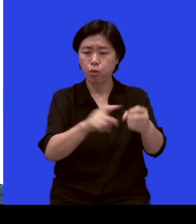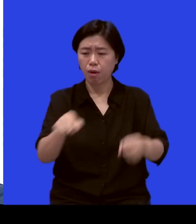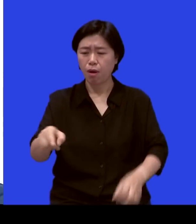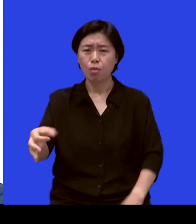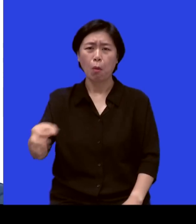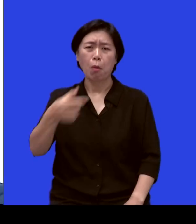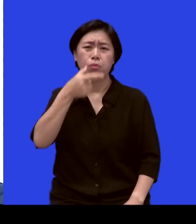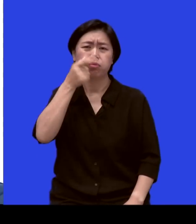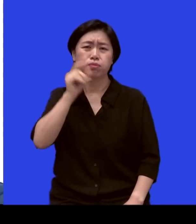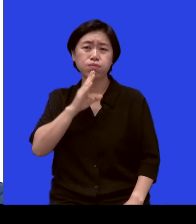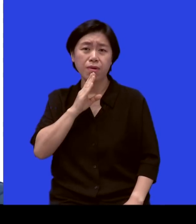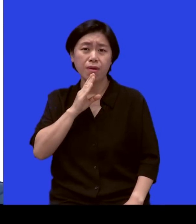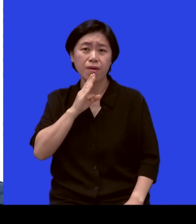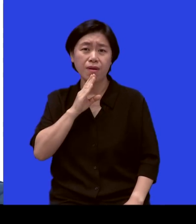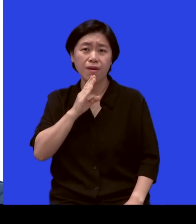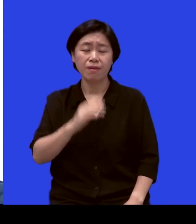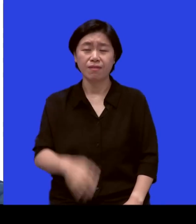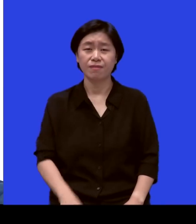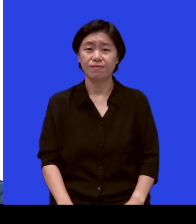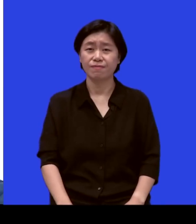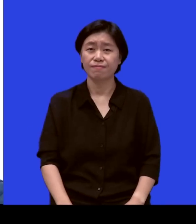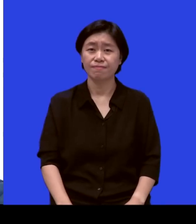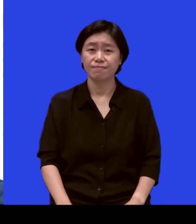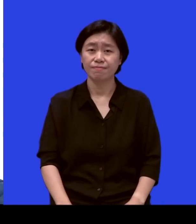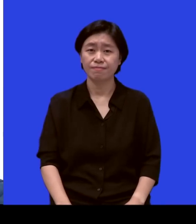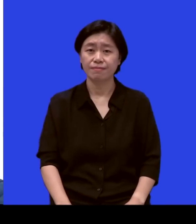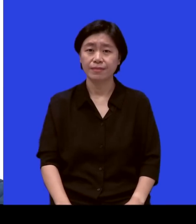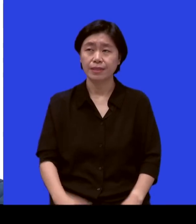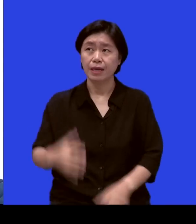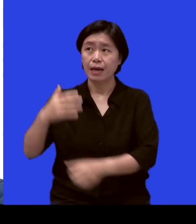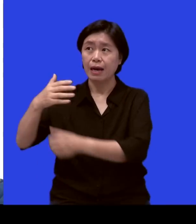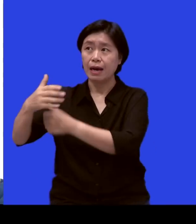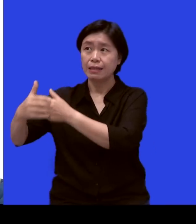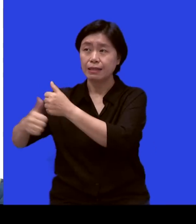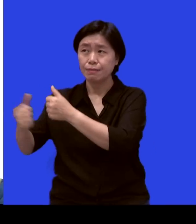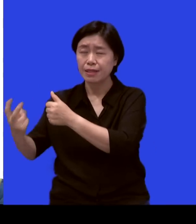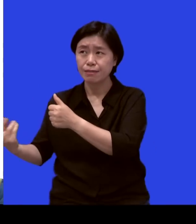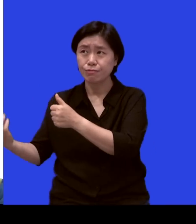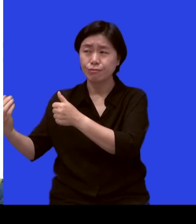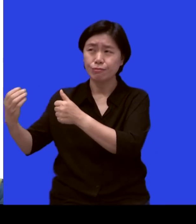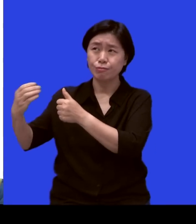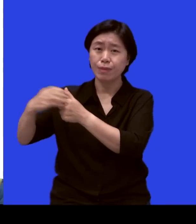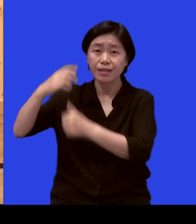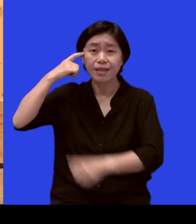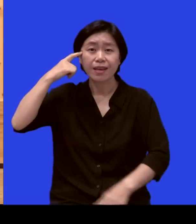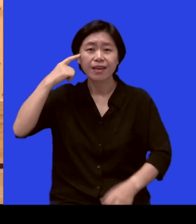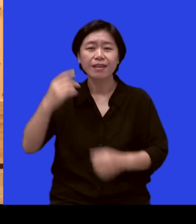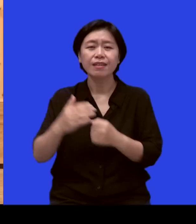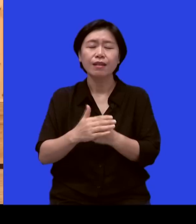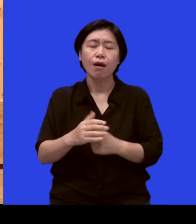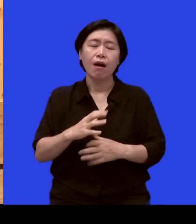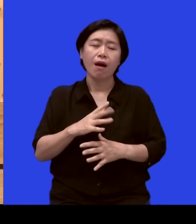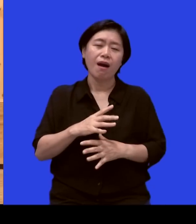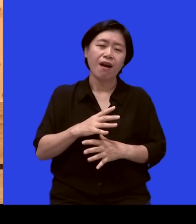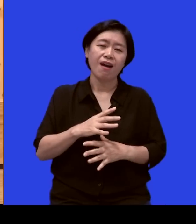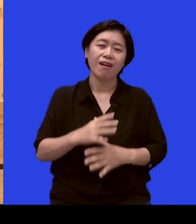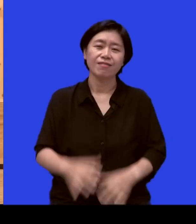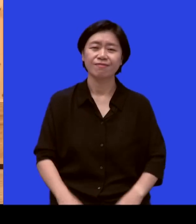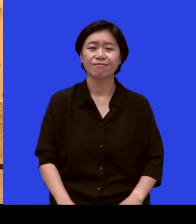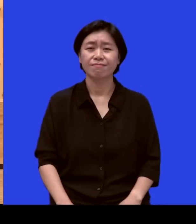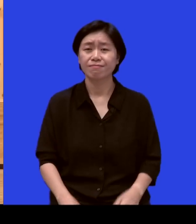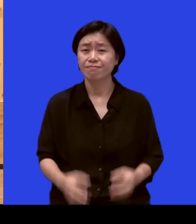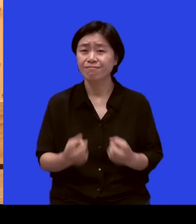그 정말 이게 주님이 역사하신다는 생각이 들면서 네. 무섭더라고. 그러니 어떻게 해요?